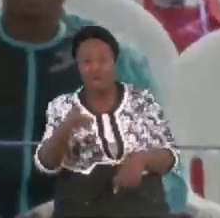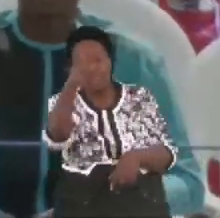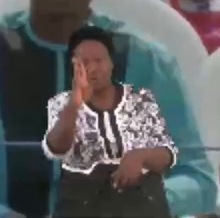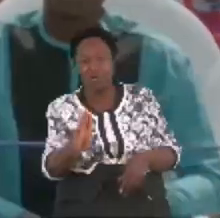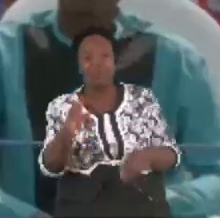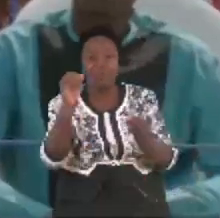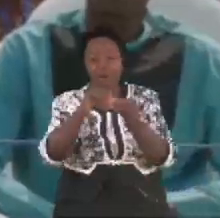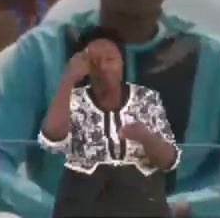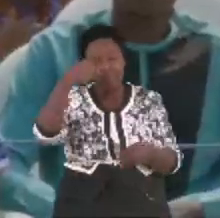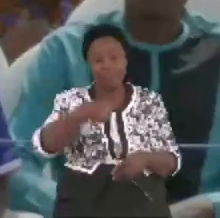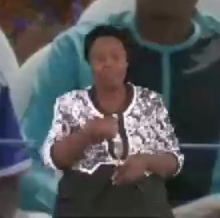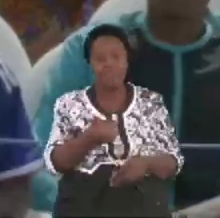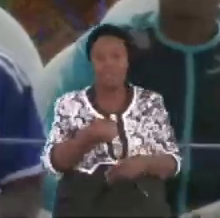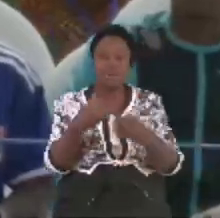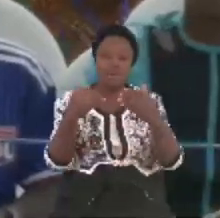moi.